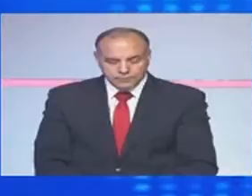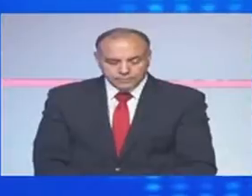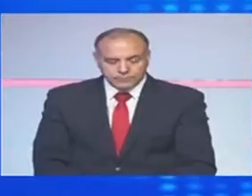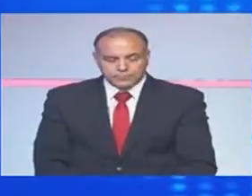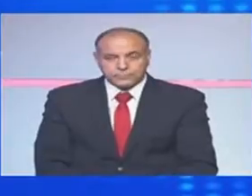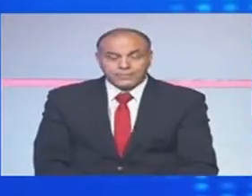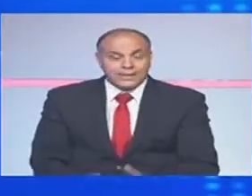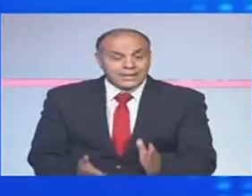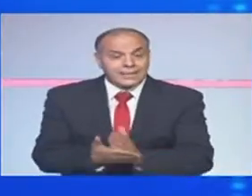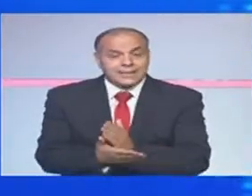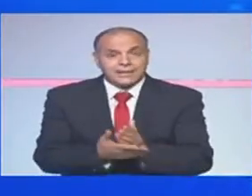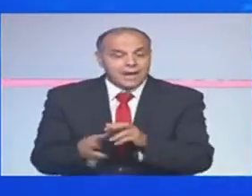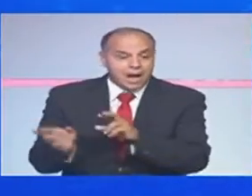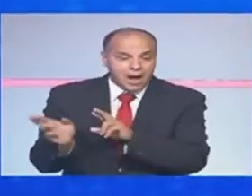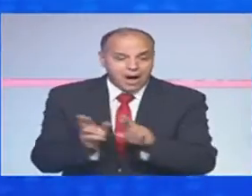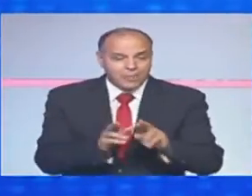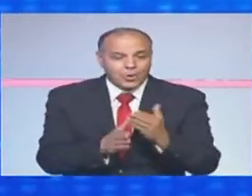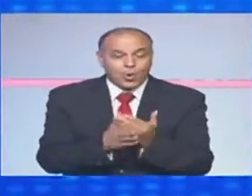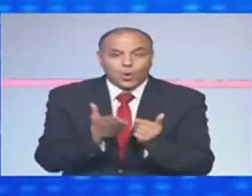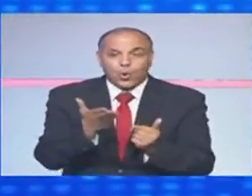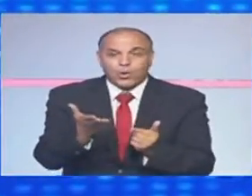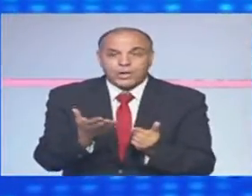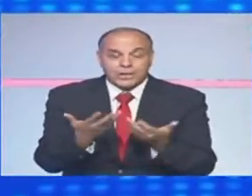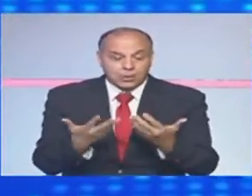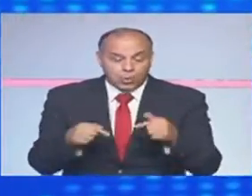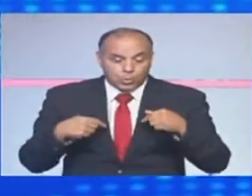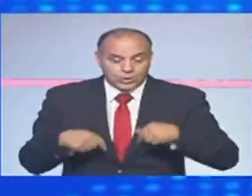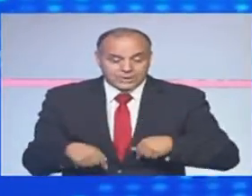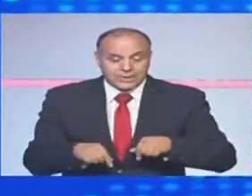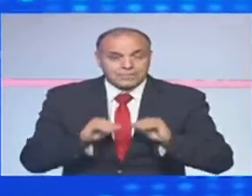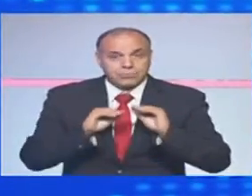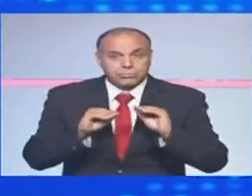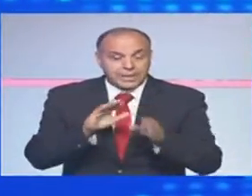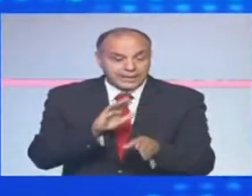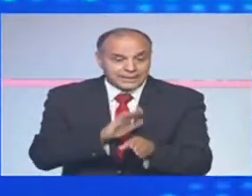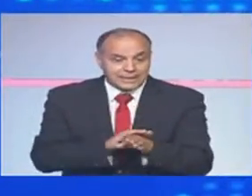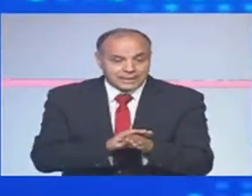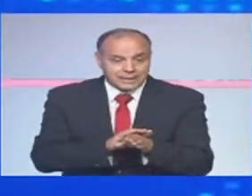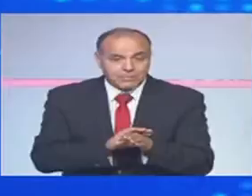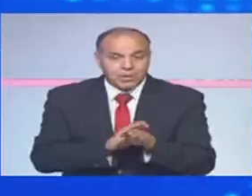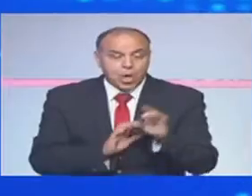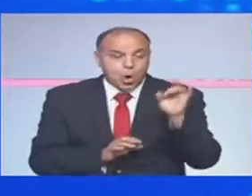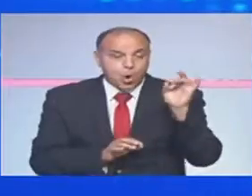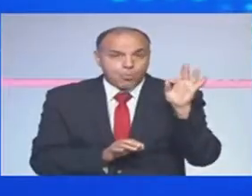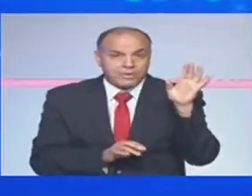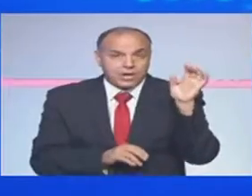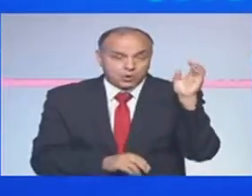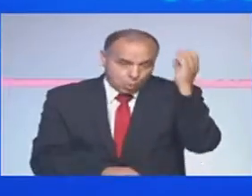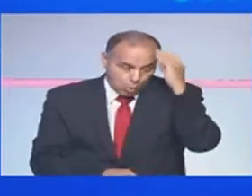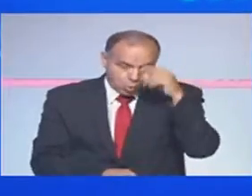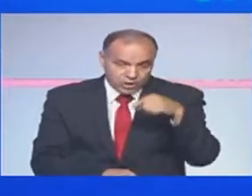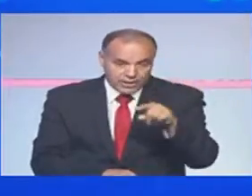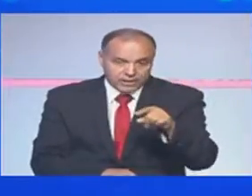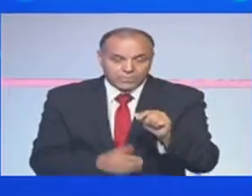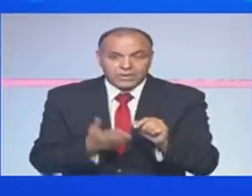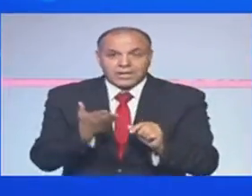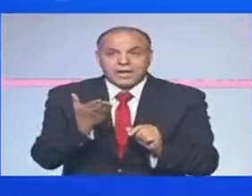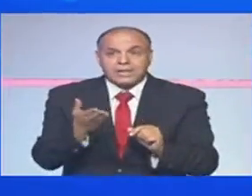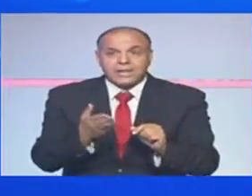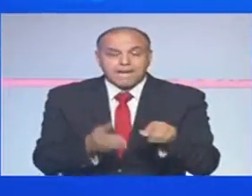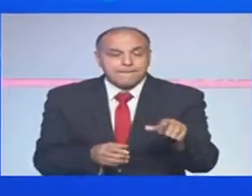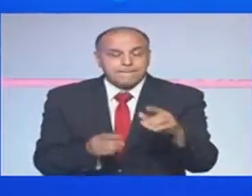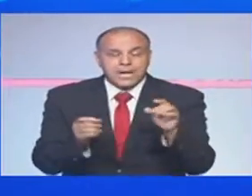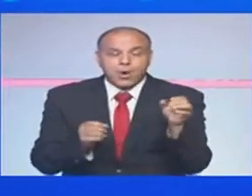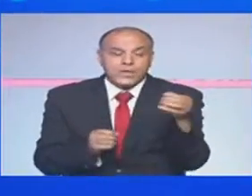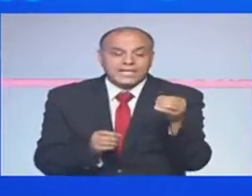استعدادا للعوده المدرسيه وضعت وزاره التربيه انزلاق من يوم الخامس عشر من اوت الجاري منصه